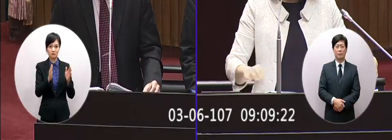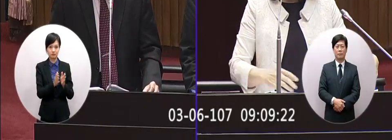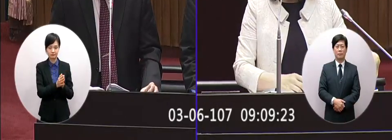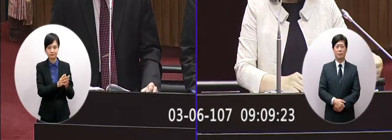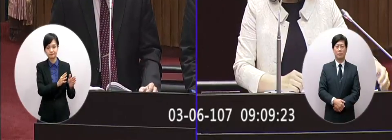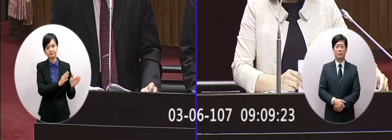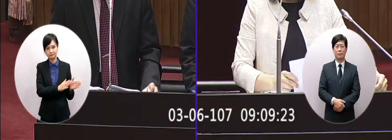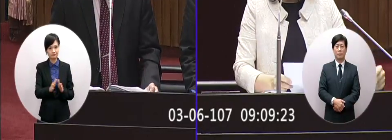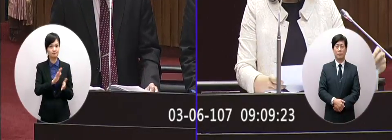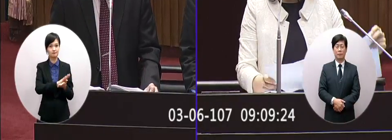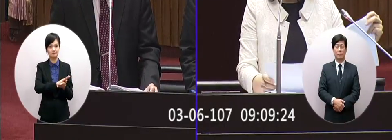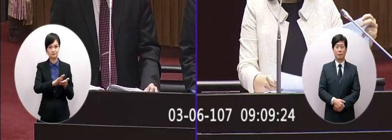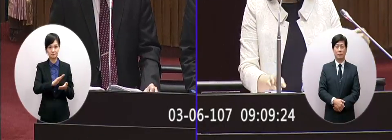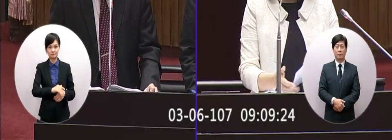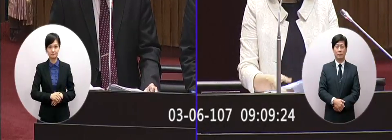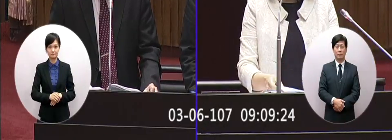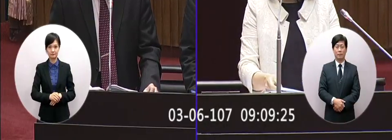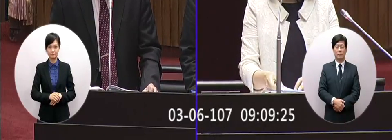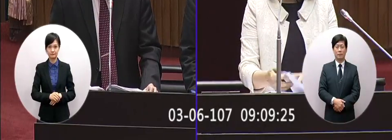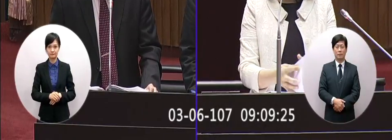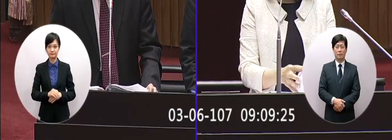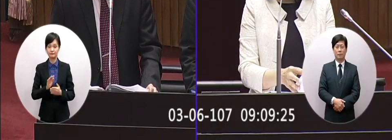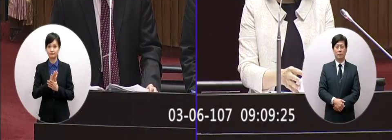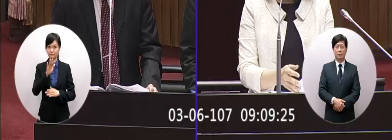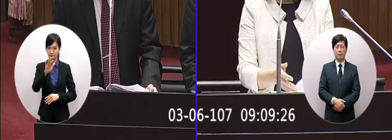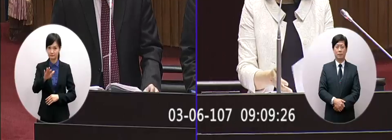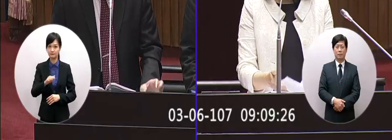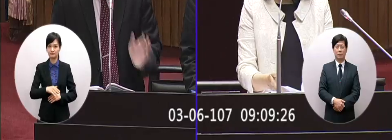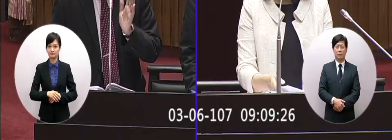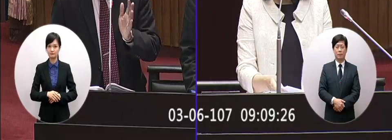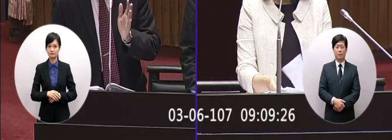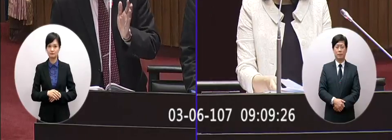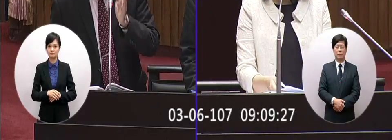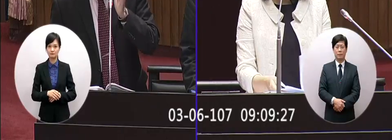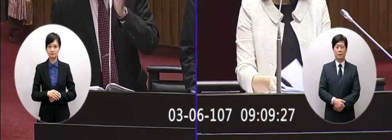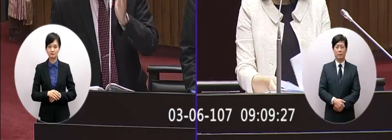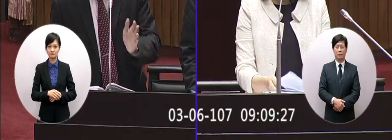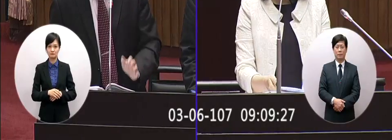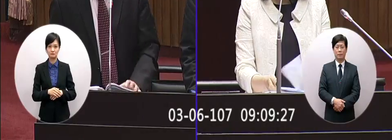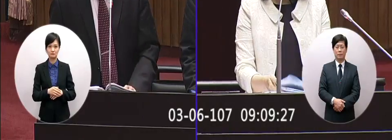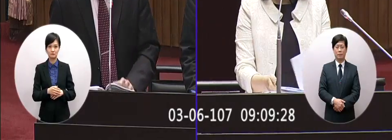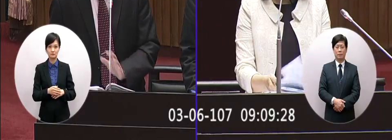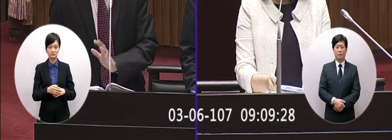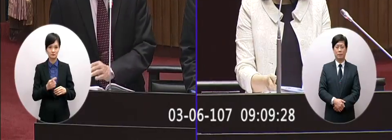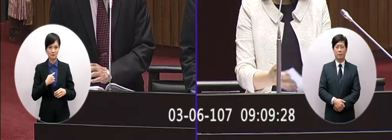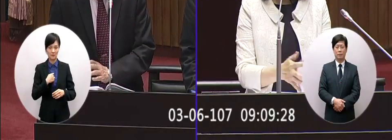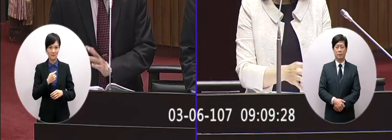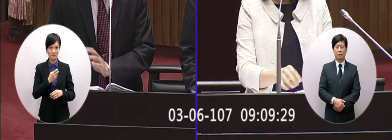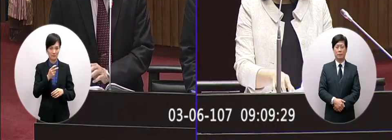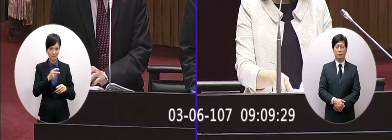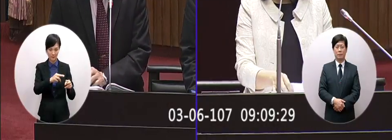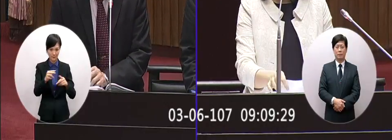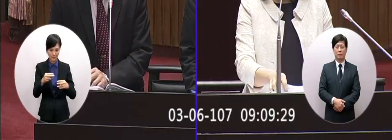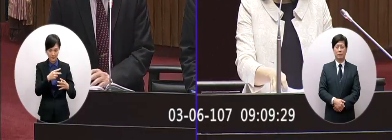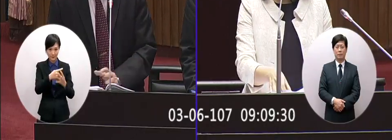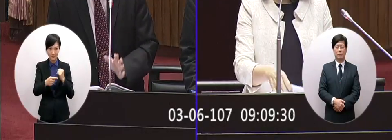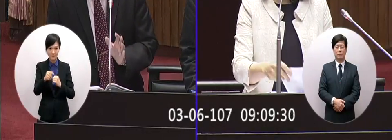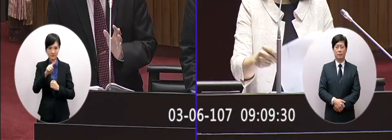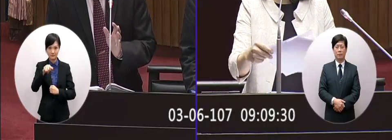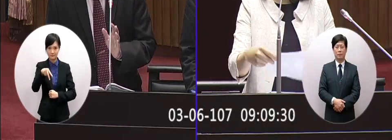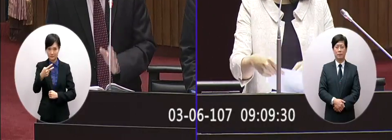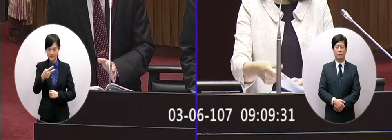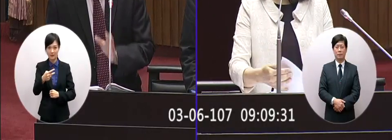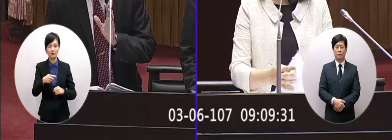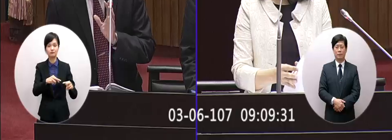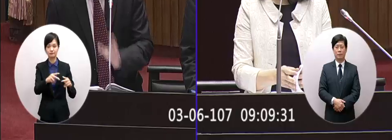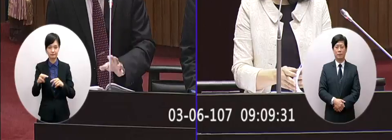理那过去呢我们大概有投入了大概已经去漏水的部分有1200件，我们都把它赶工了。